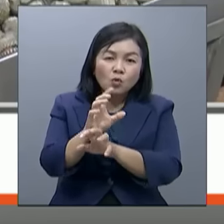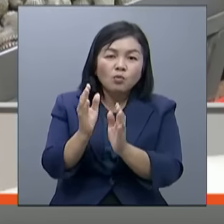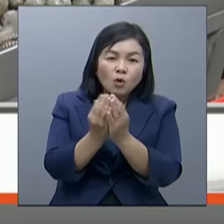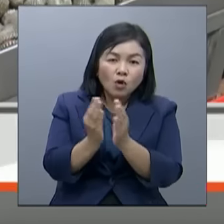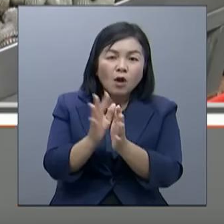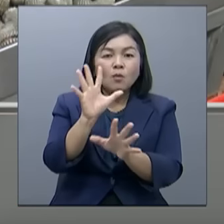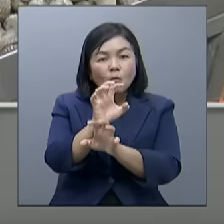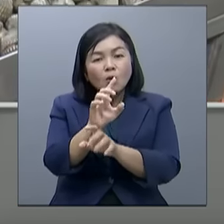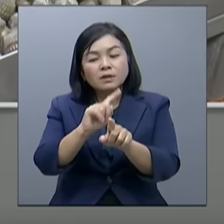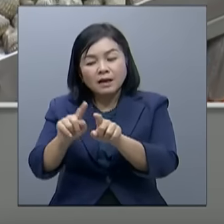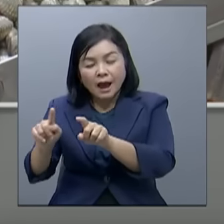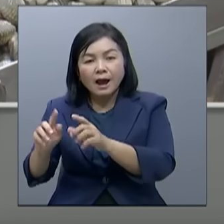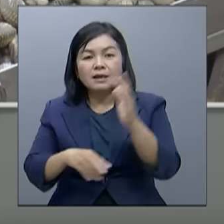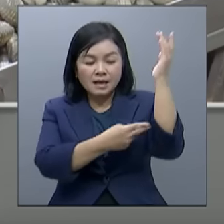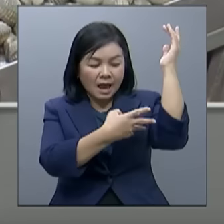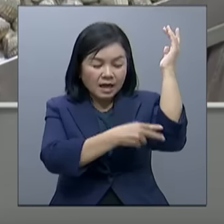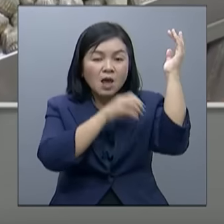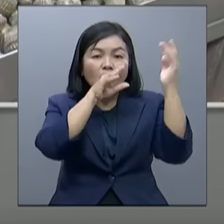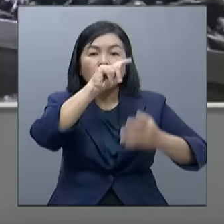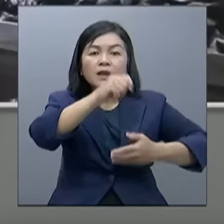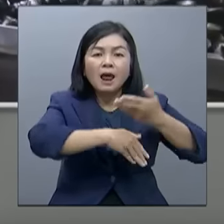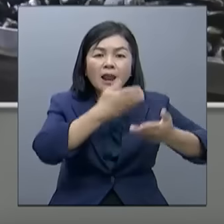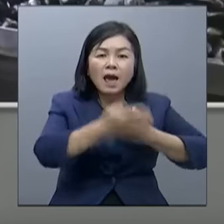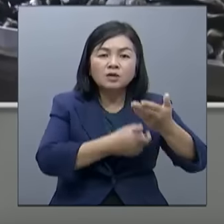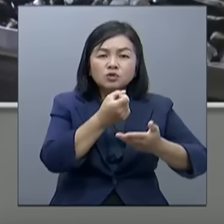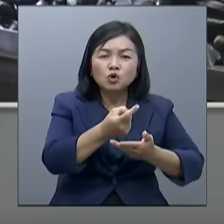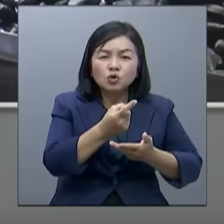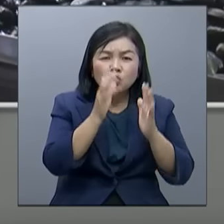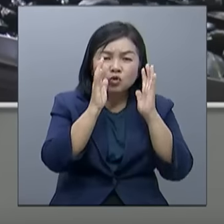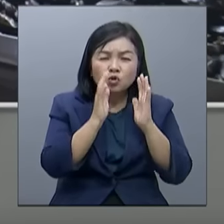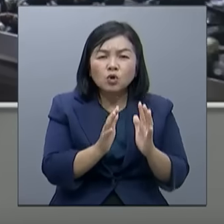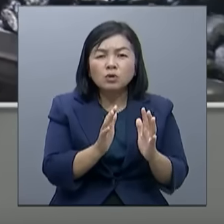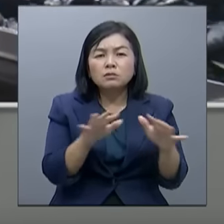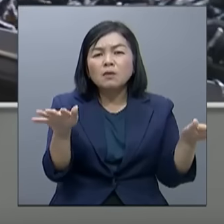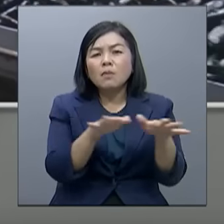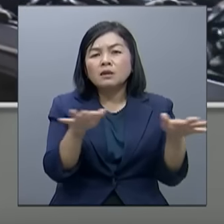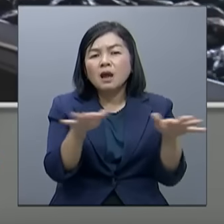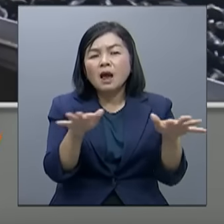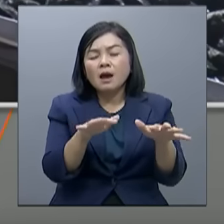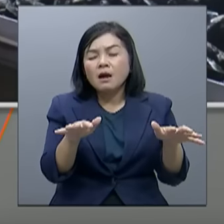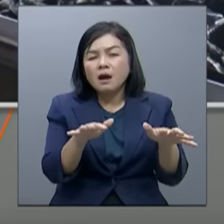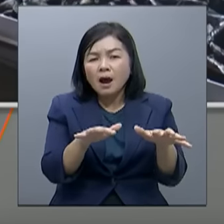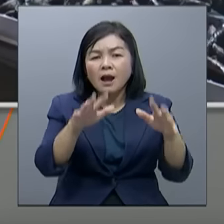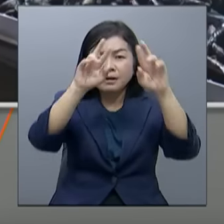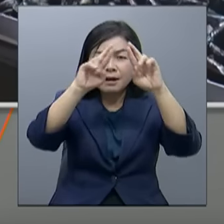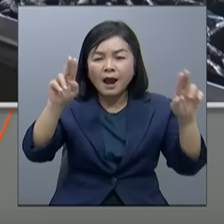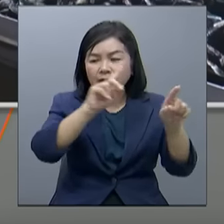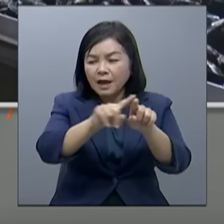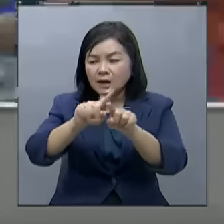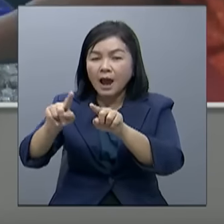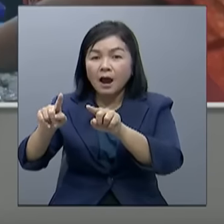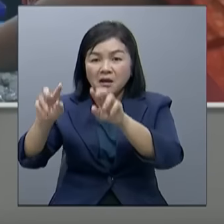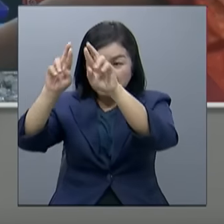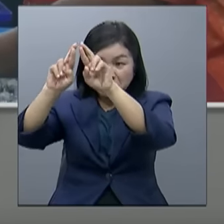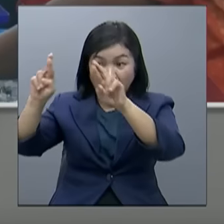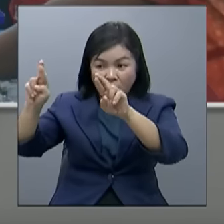อกว่าตลาดสดในตัวเมืองเนี่ยแทบจะไม่มีลูกค้าแตกต่างไปจากช่วงเวลาป กติห้างร้านขนาดใหญ่ต่างหากค่ะที่พว